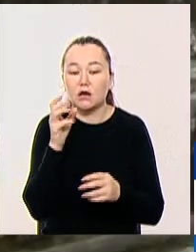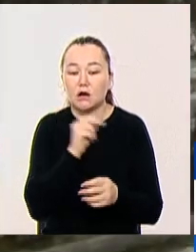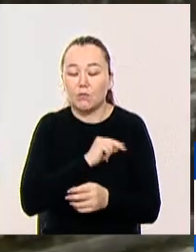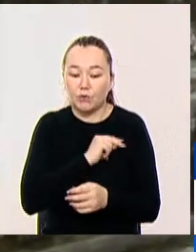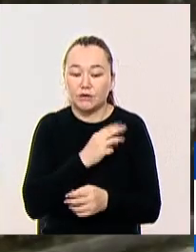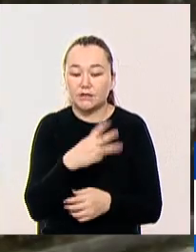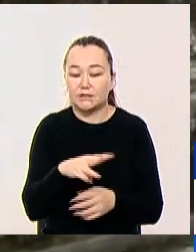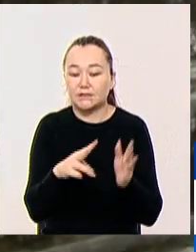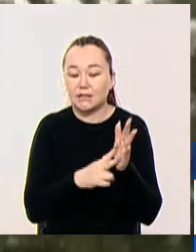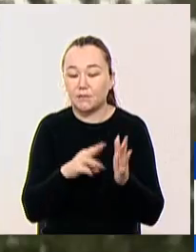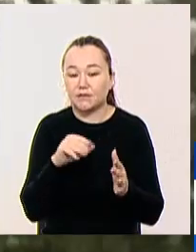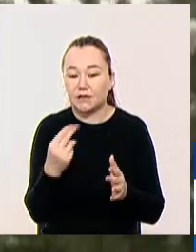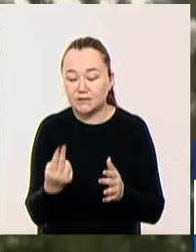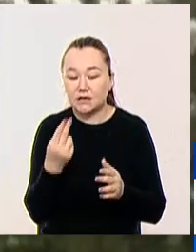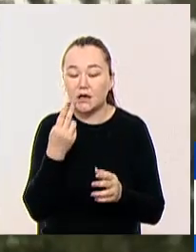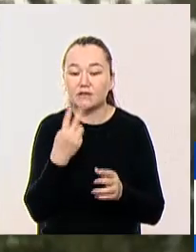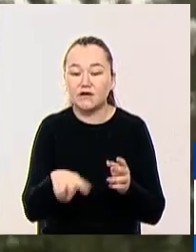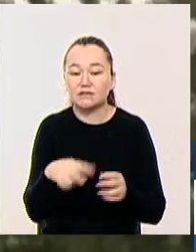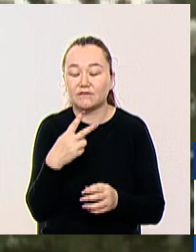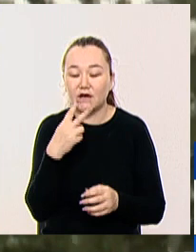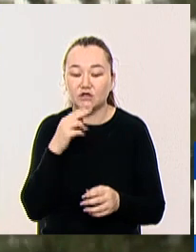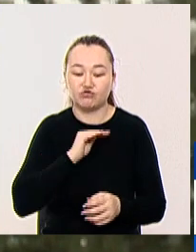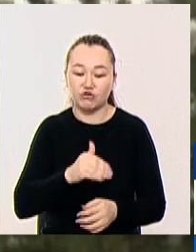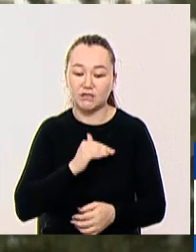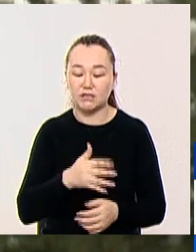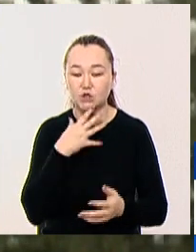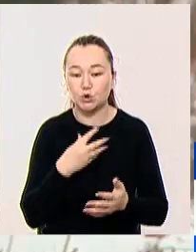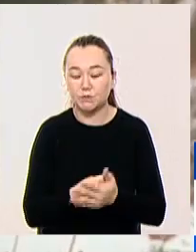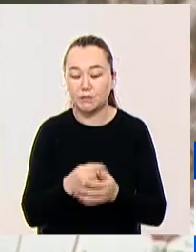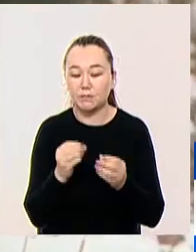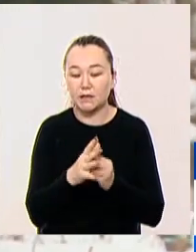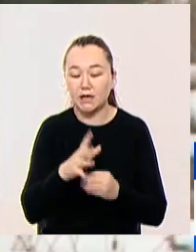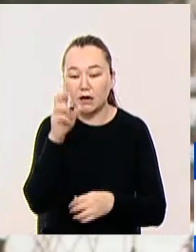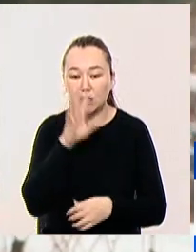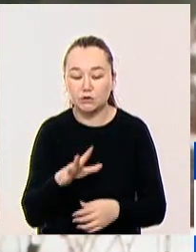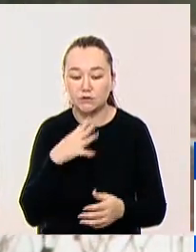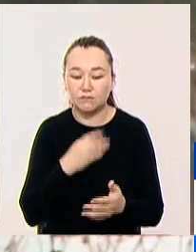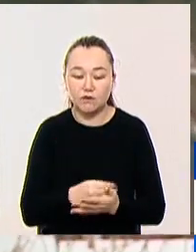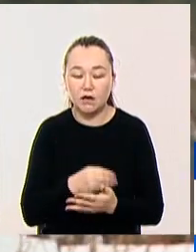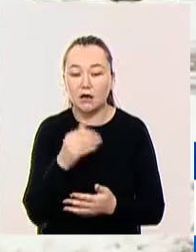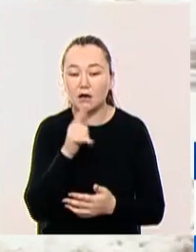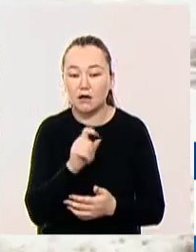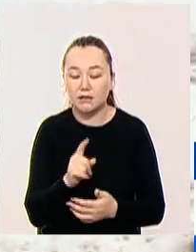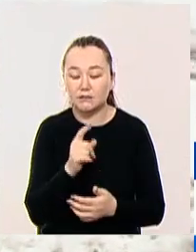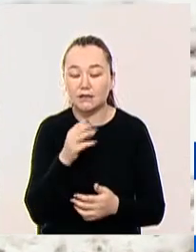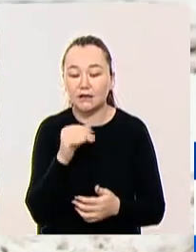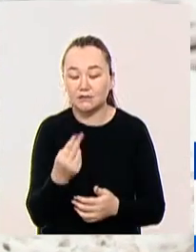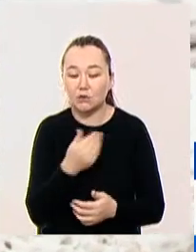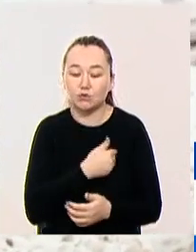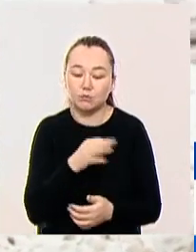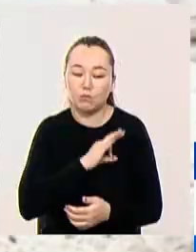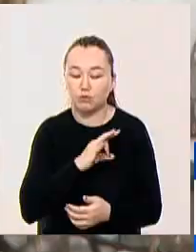функционирует 37 ТЭЦ. Из них 22 находятся в частной собственности, 15 – в государственной. 28 ТЭЦ эксплуатируются